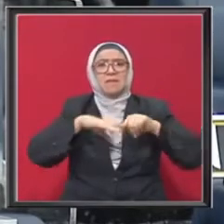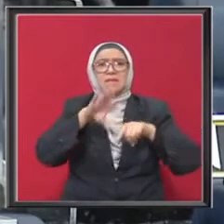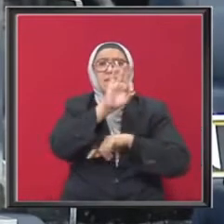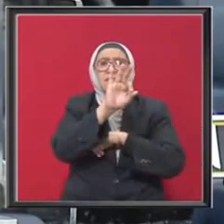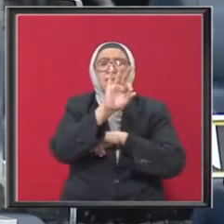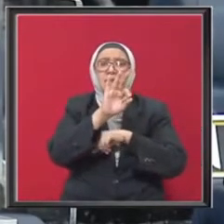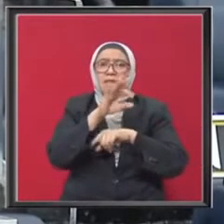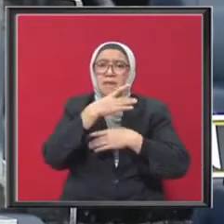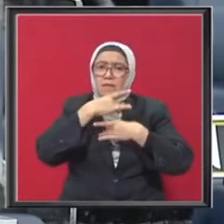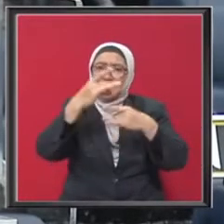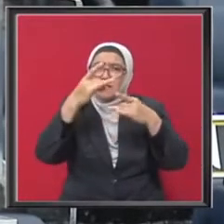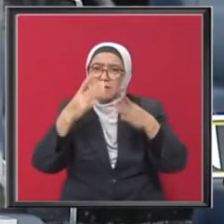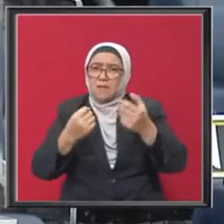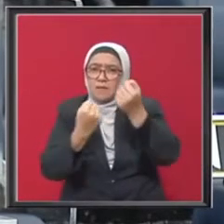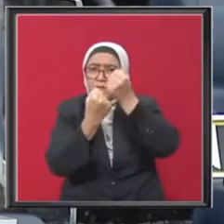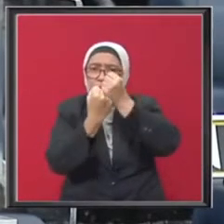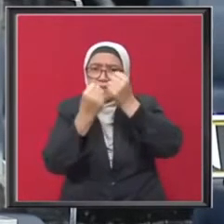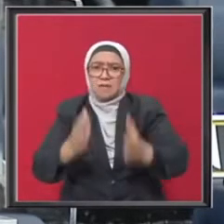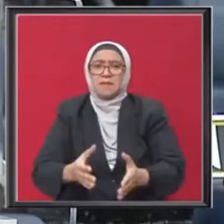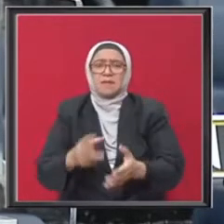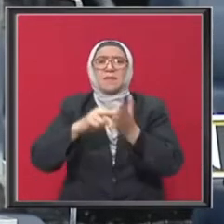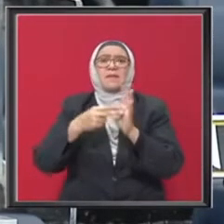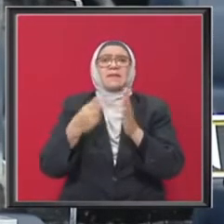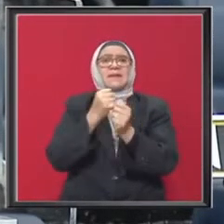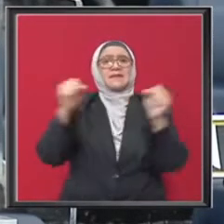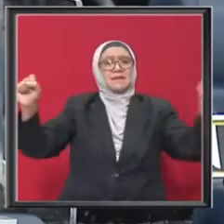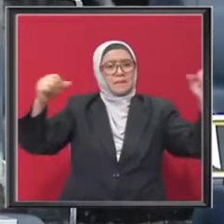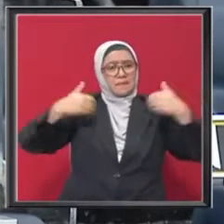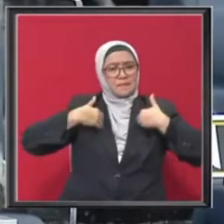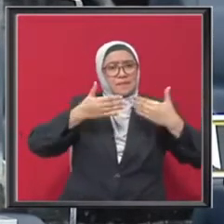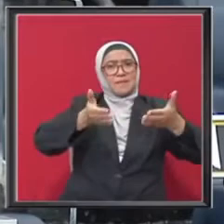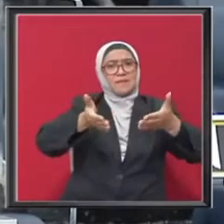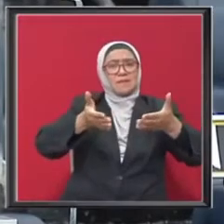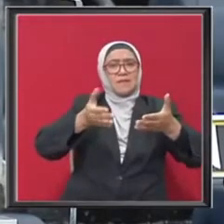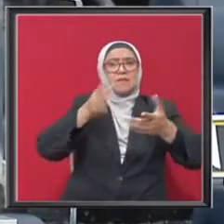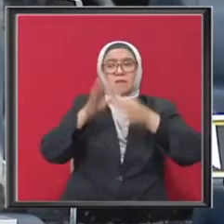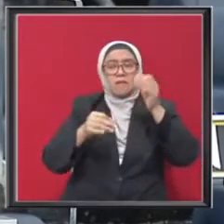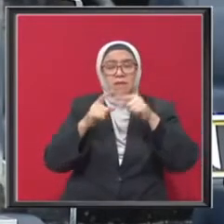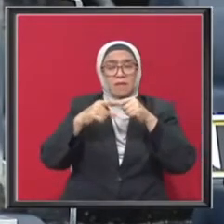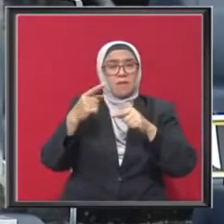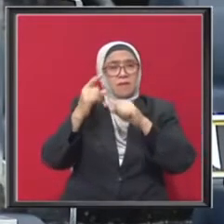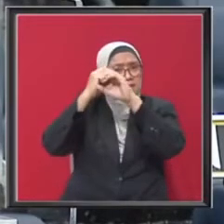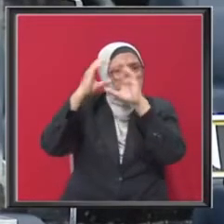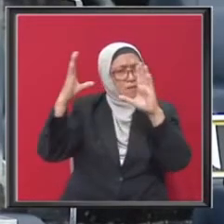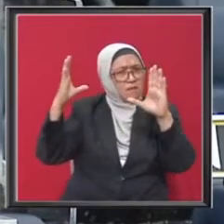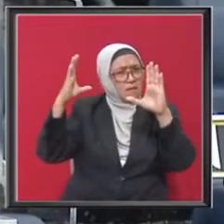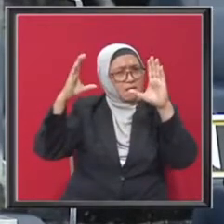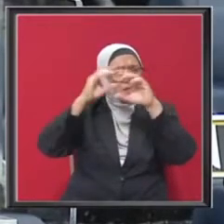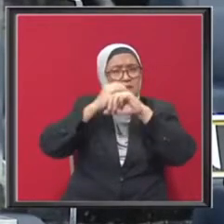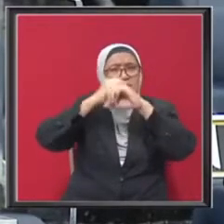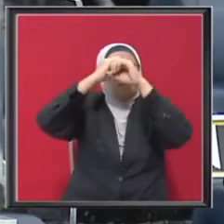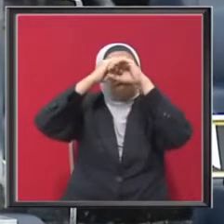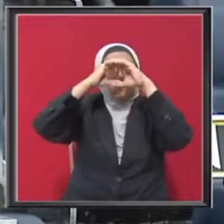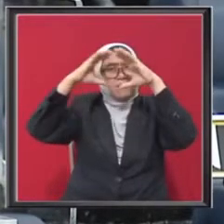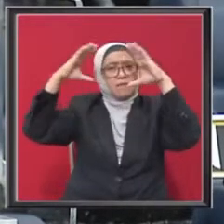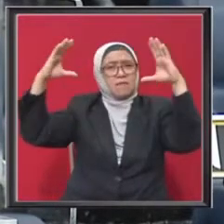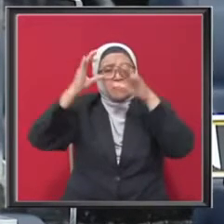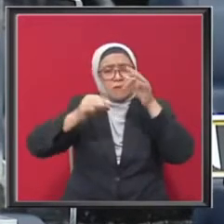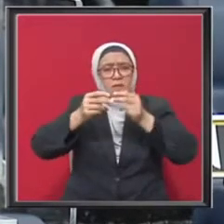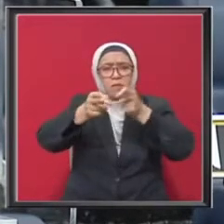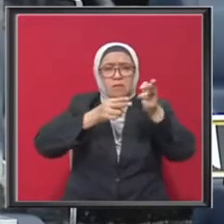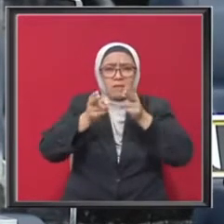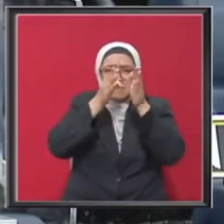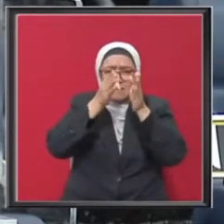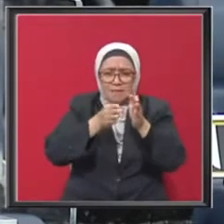yang tersedia ada bayangkan kalau ia melalui proses tak diurus yang atuh sudah tidak tuh ia ke memberi nilai komersial yang